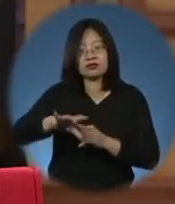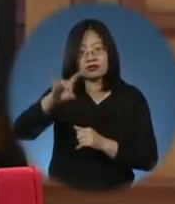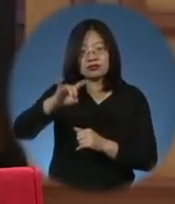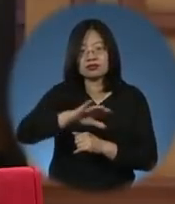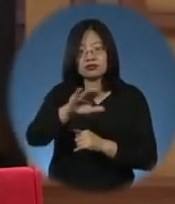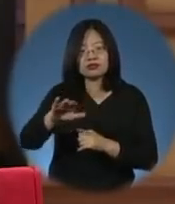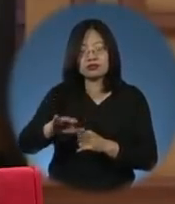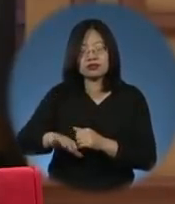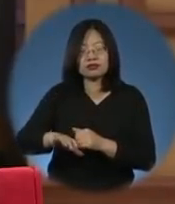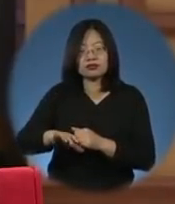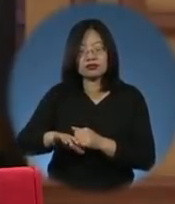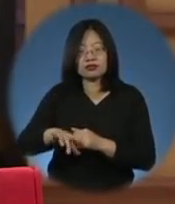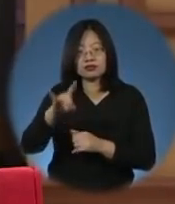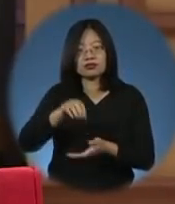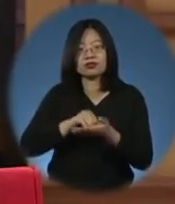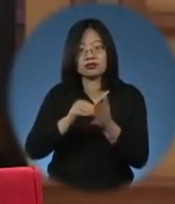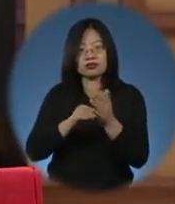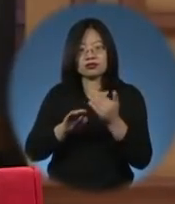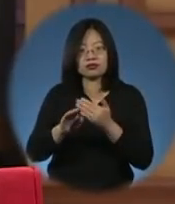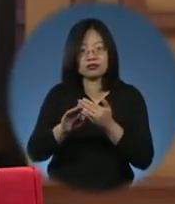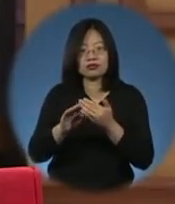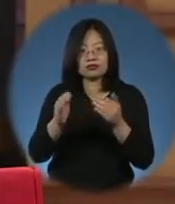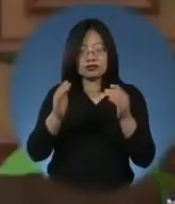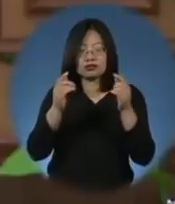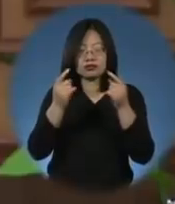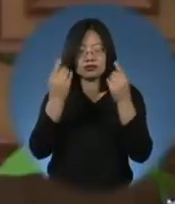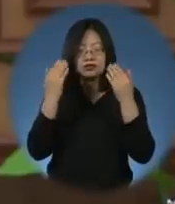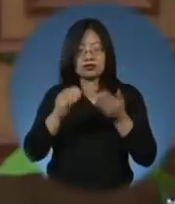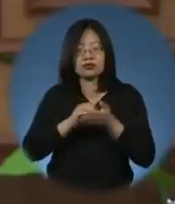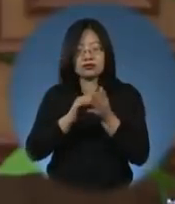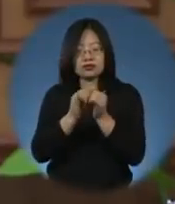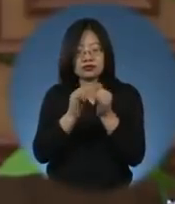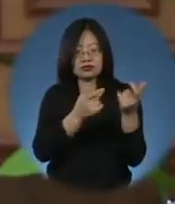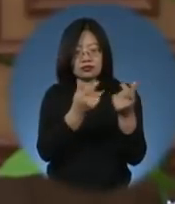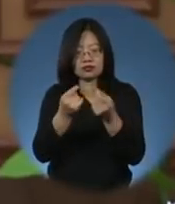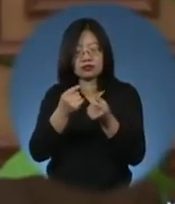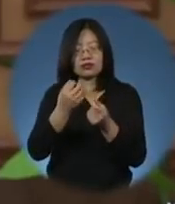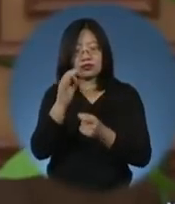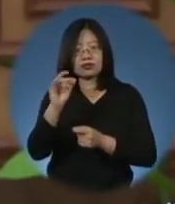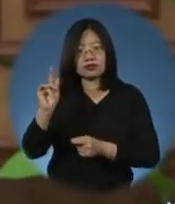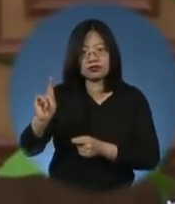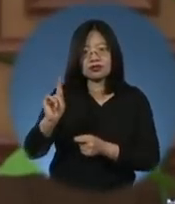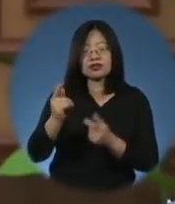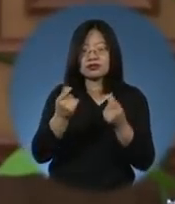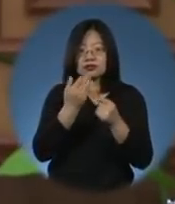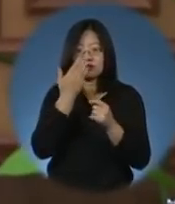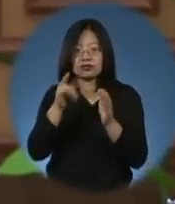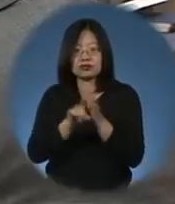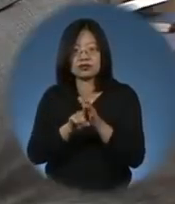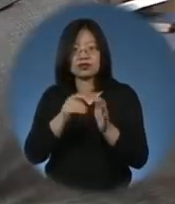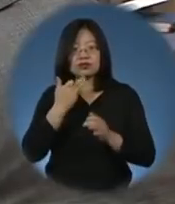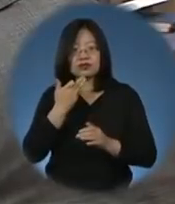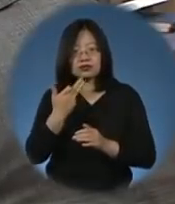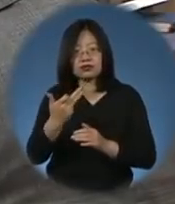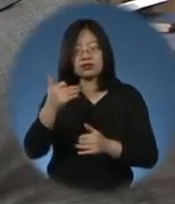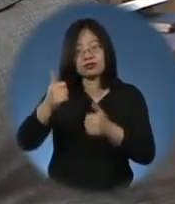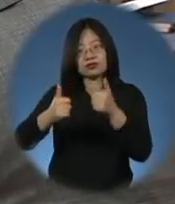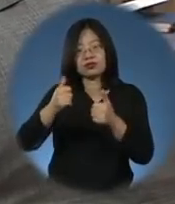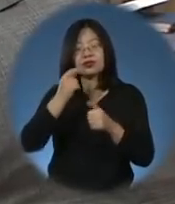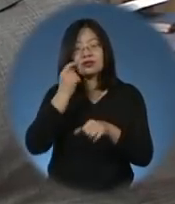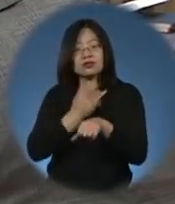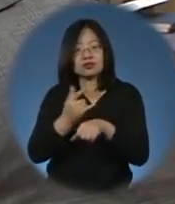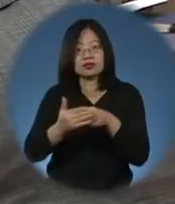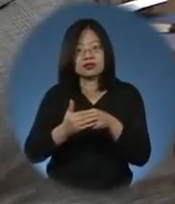우리 선 취업을 하고 후 진학하는 사람들 우리 다 받겠다. 다 받겠다. 예, 근데 그렇게 하려면 18세랑 경쟁을 할 수가